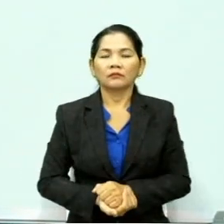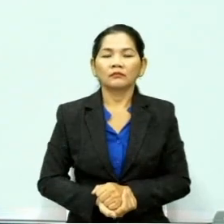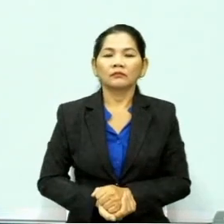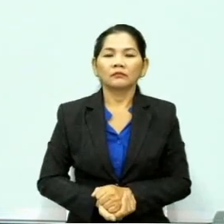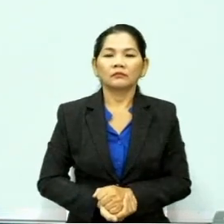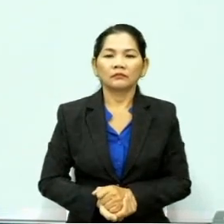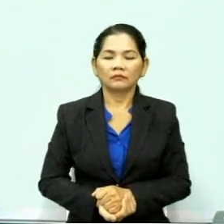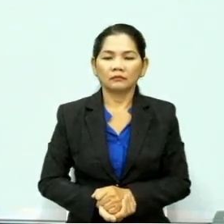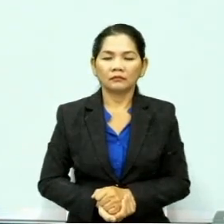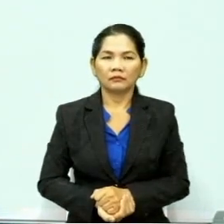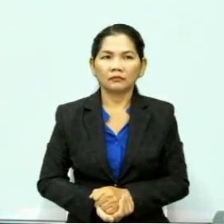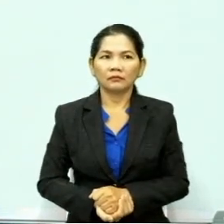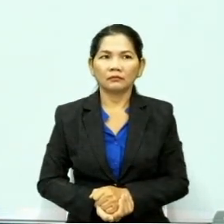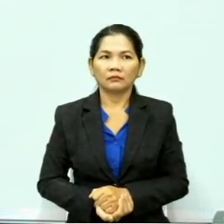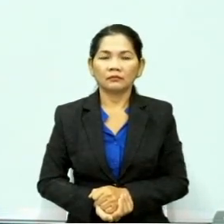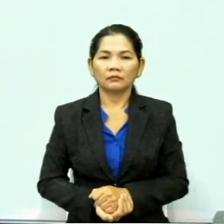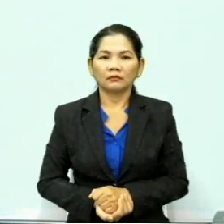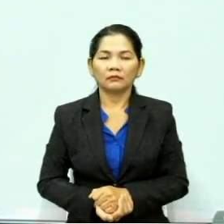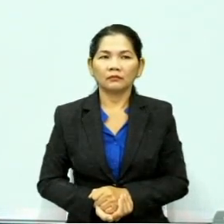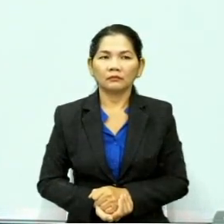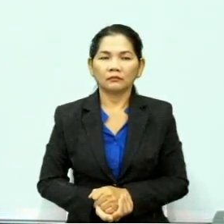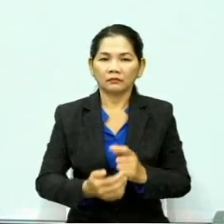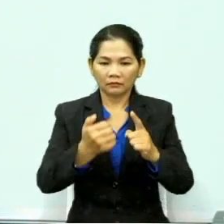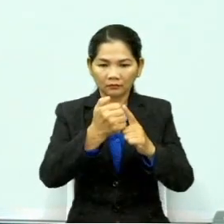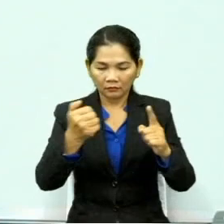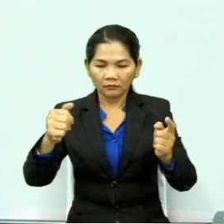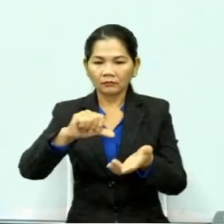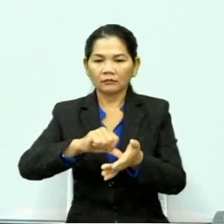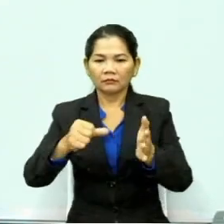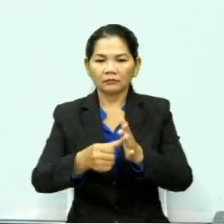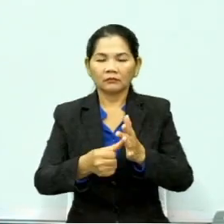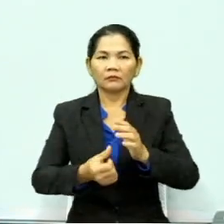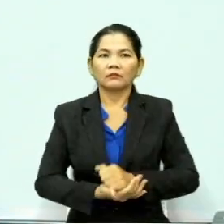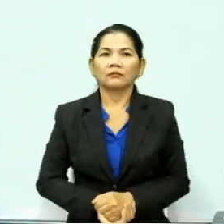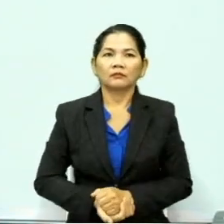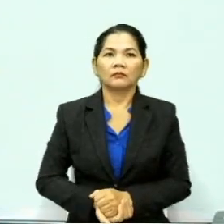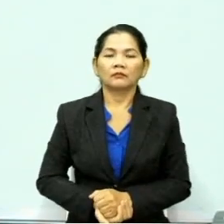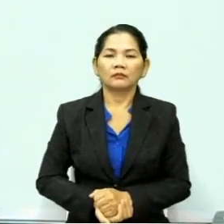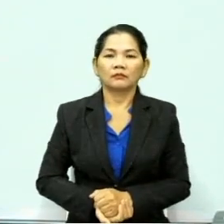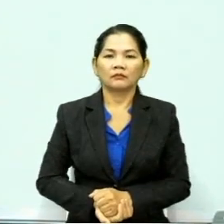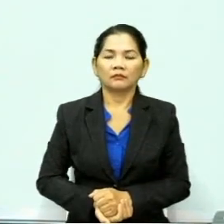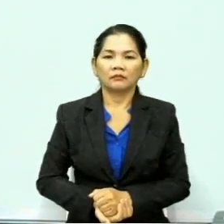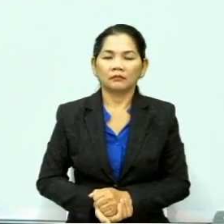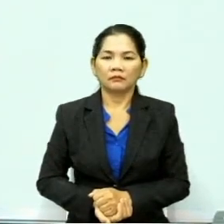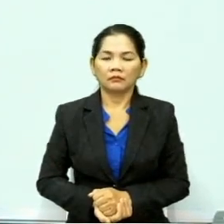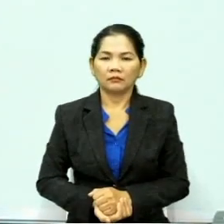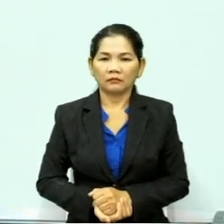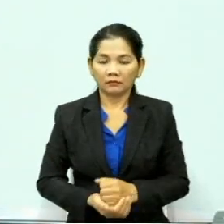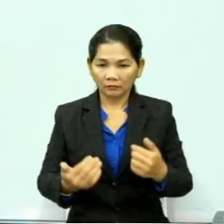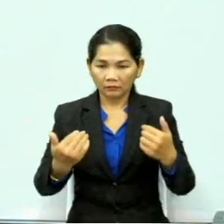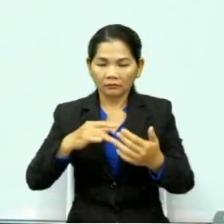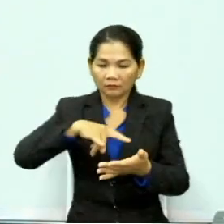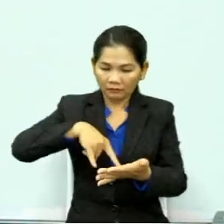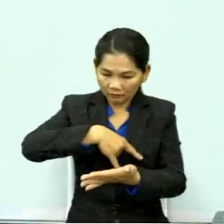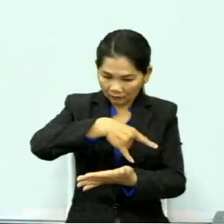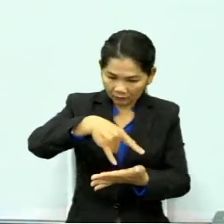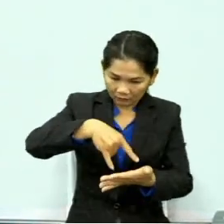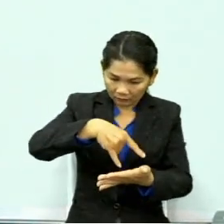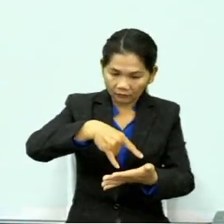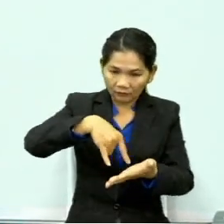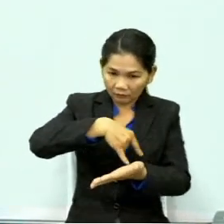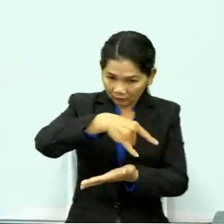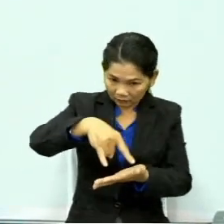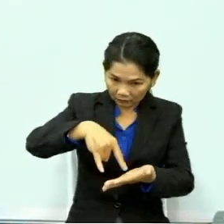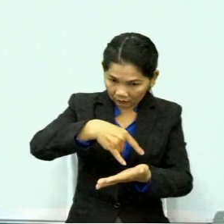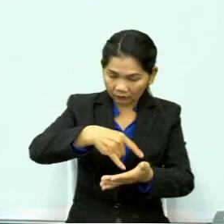chấn vống chà thân áp bị chuyển niêm miên này thá chà chia một đố đài miên sầm thán mùi rồi